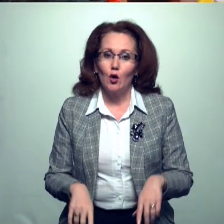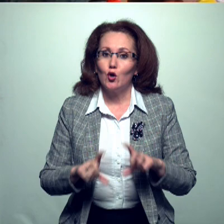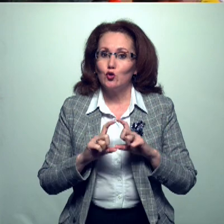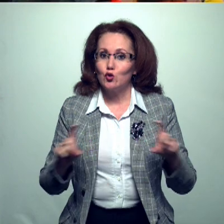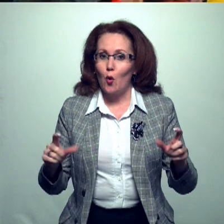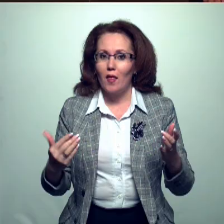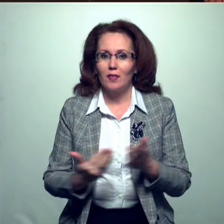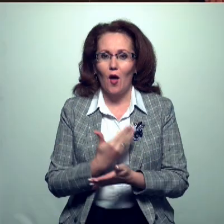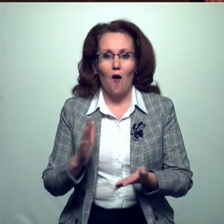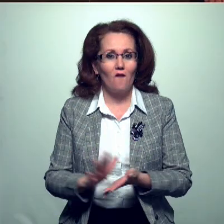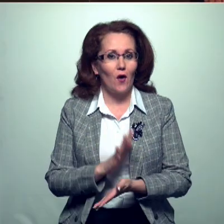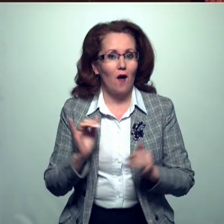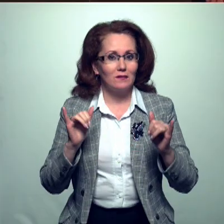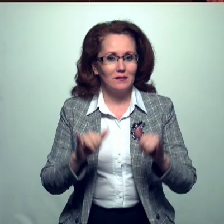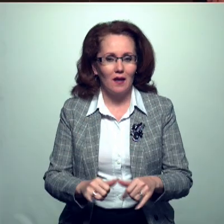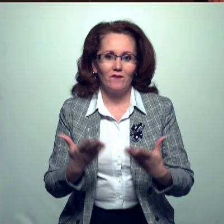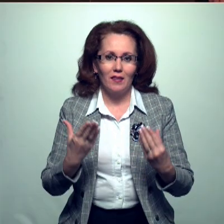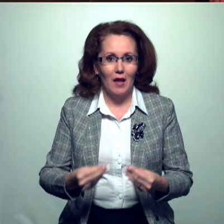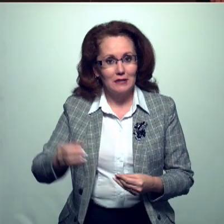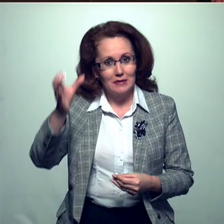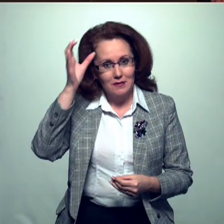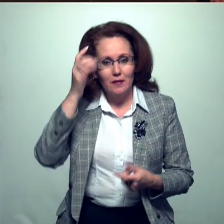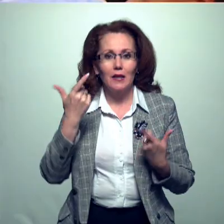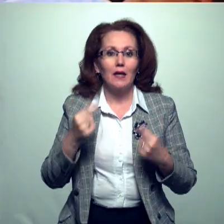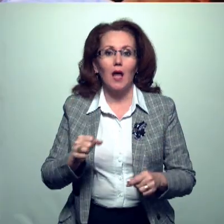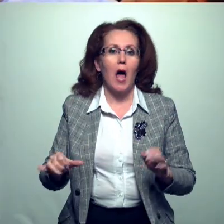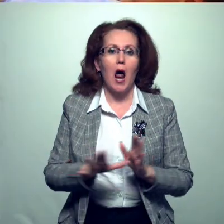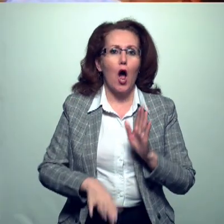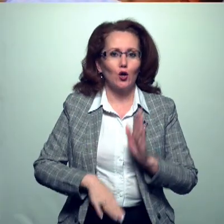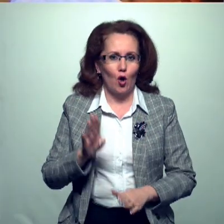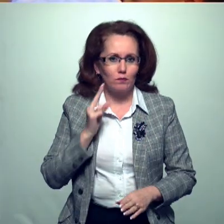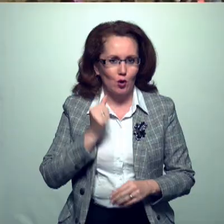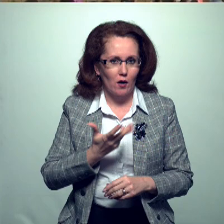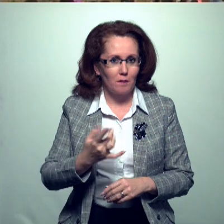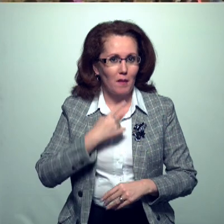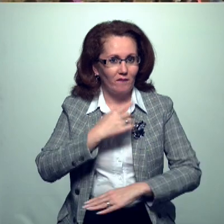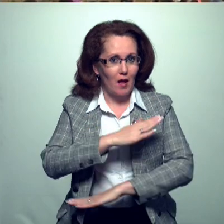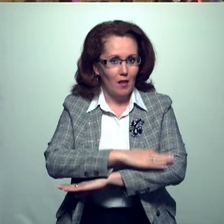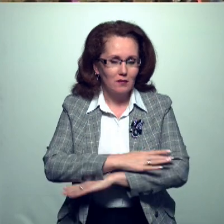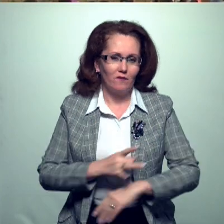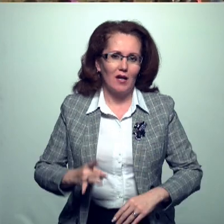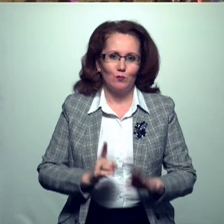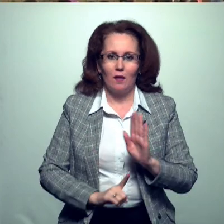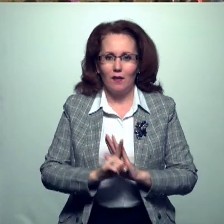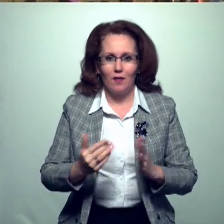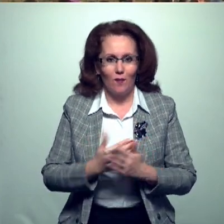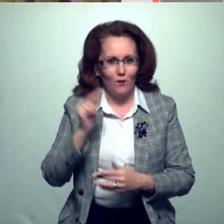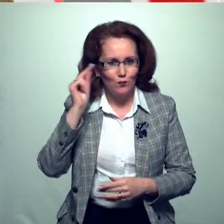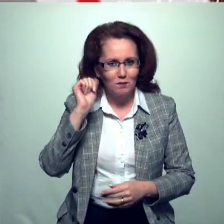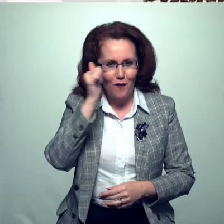Школьные новоселья в День знаний и где поставили рекорд по количеству первых классов. В республике начался новый учебный год.